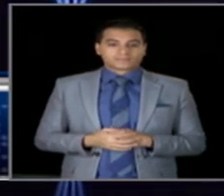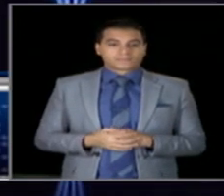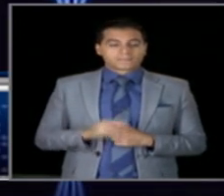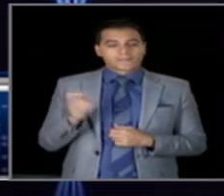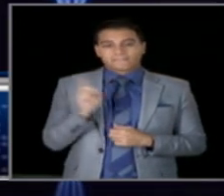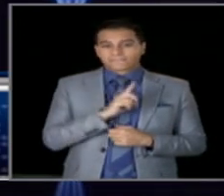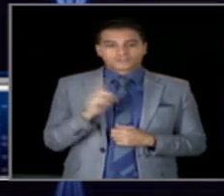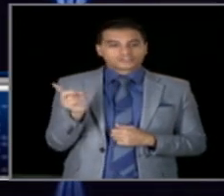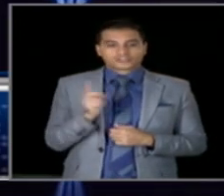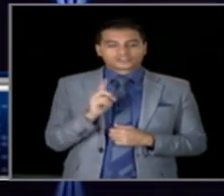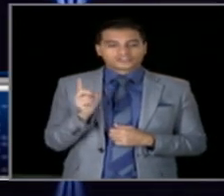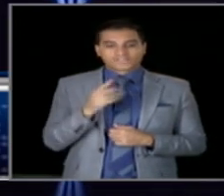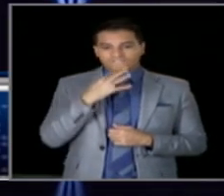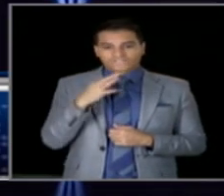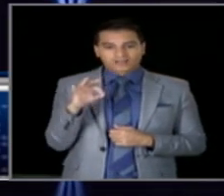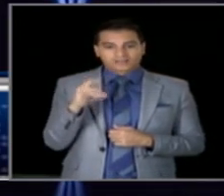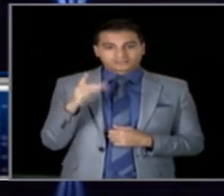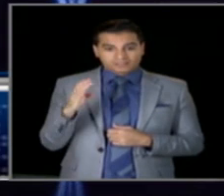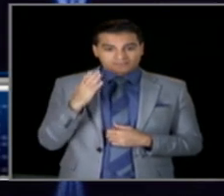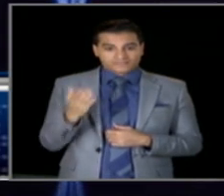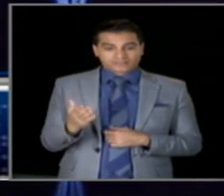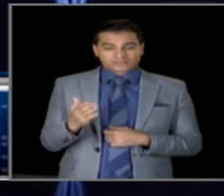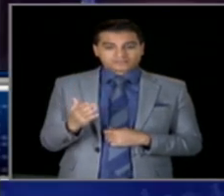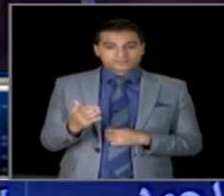مش فرنسا. في إجابة؟